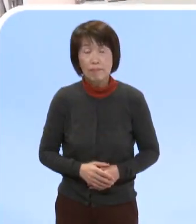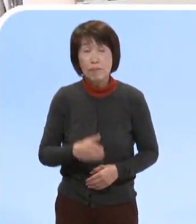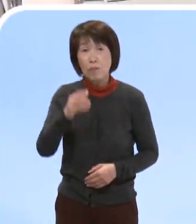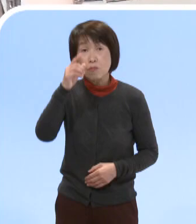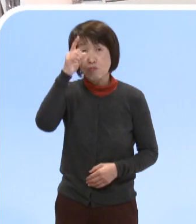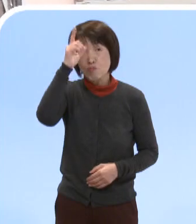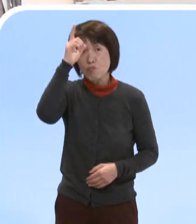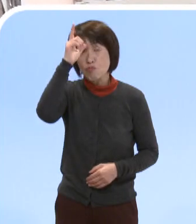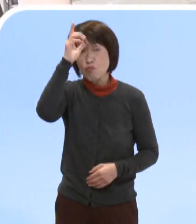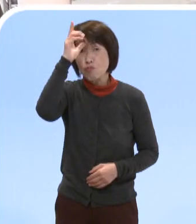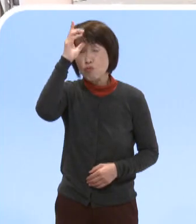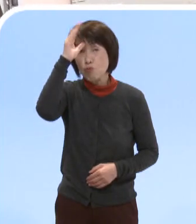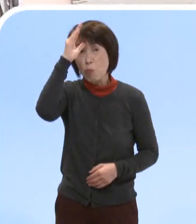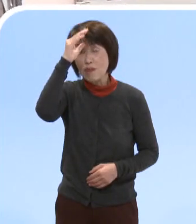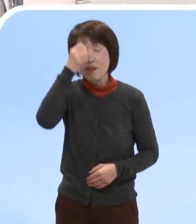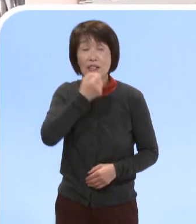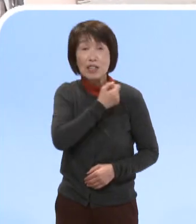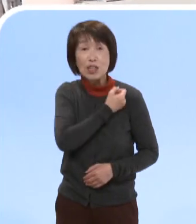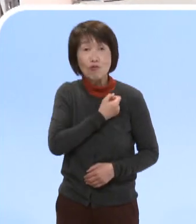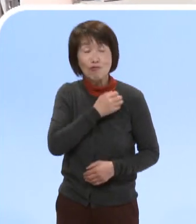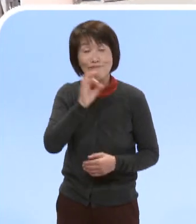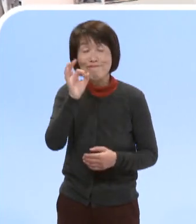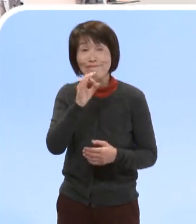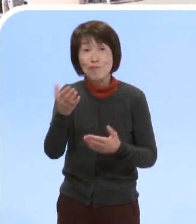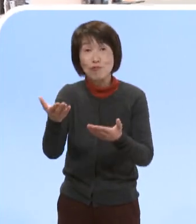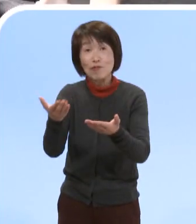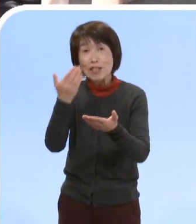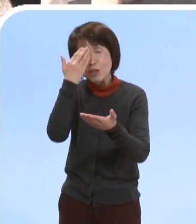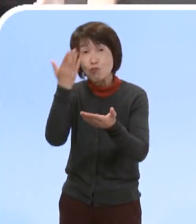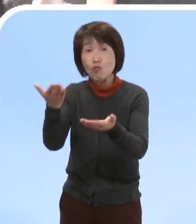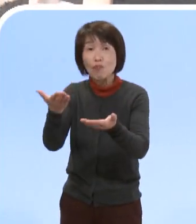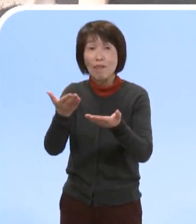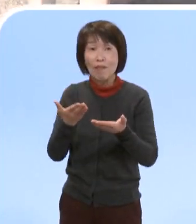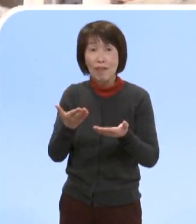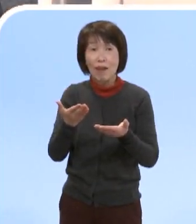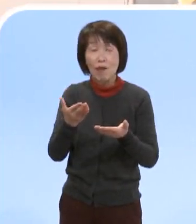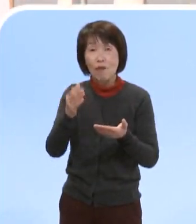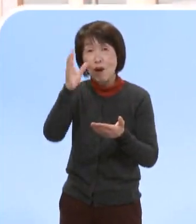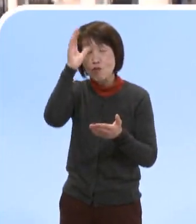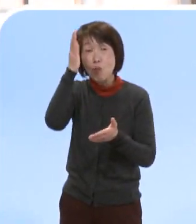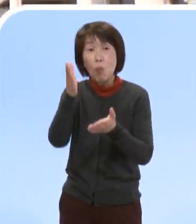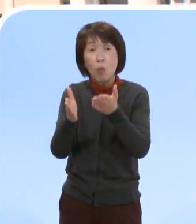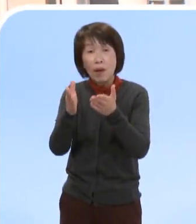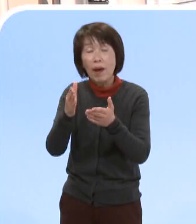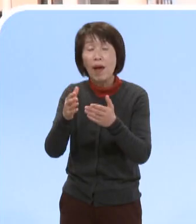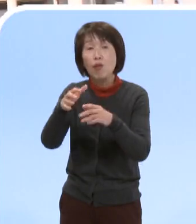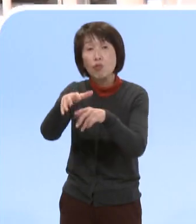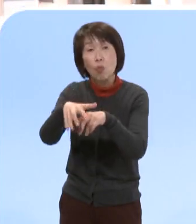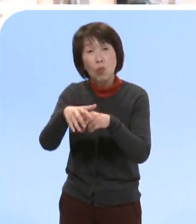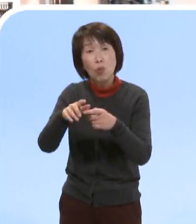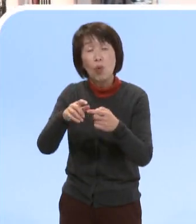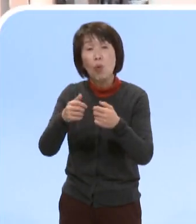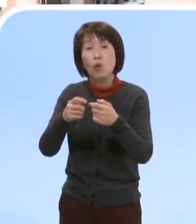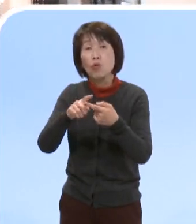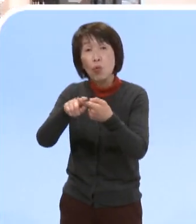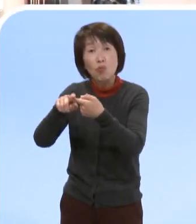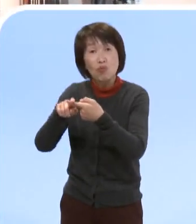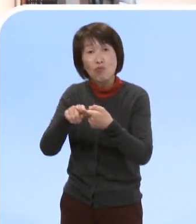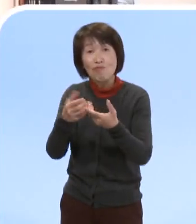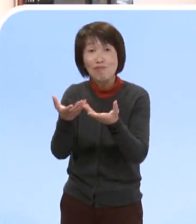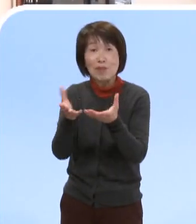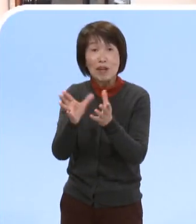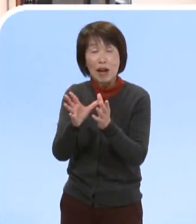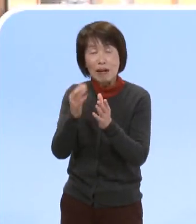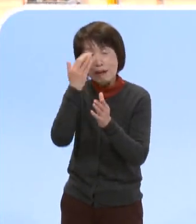鶏肉の加工品を提供してくれたのは稲美町の養鶏農業協同組合です。一体どのような思